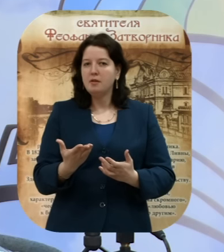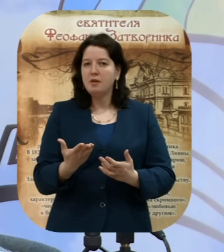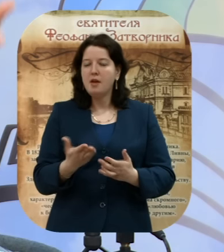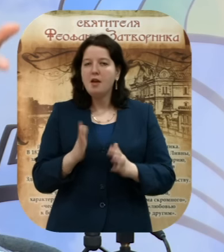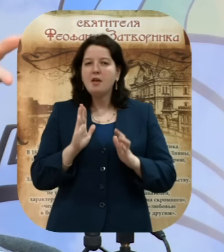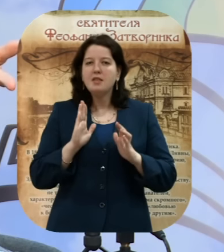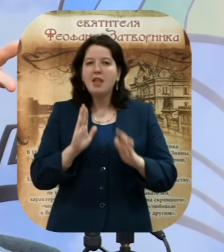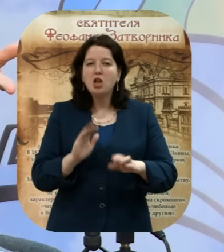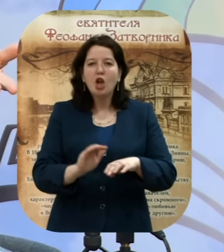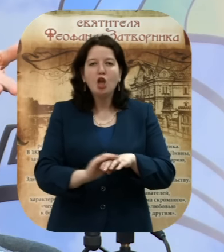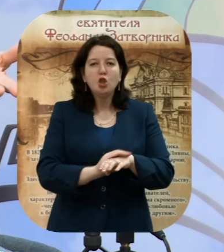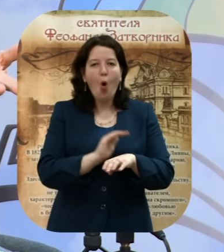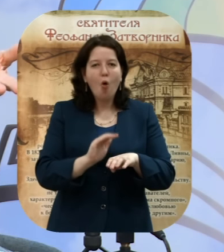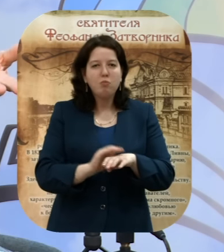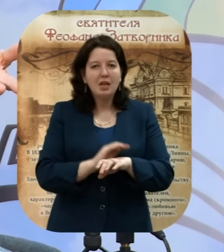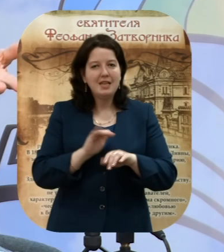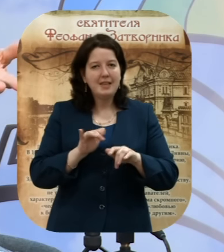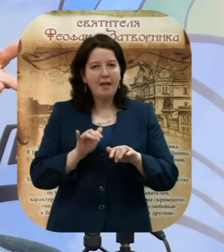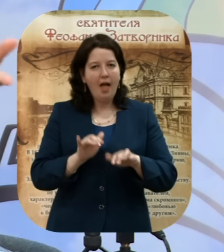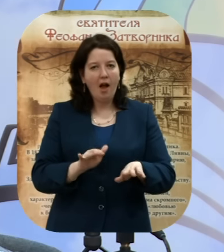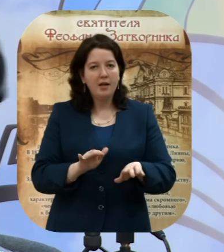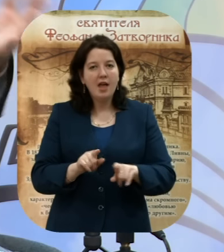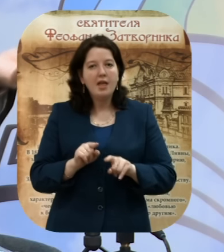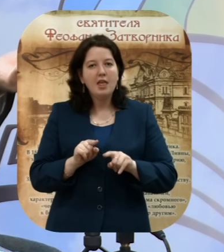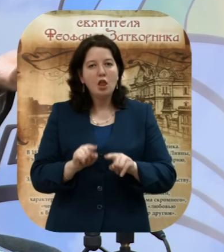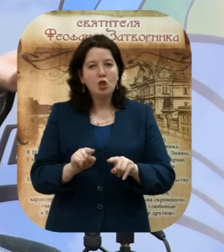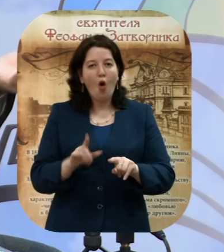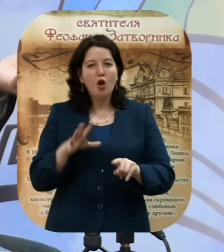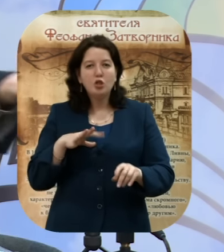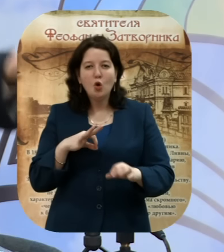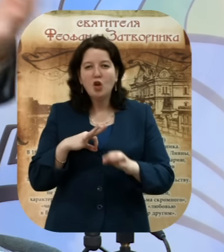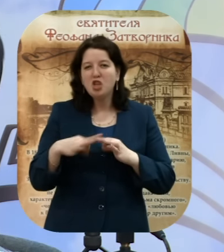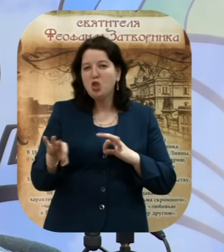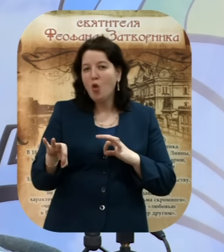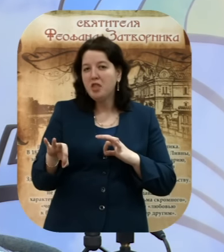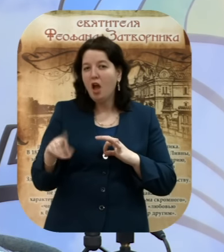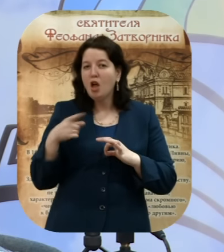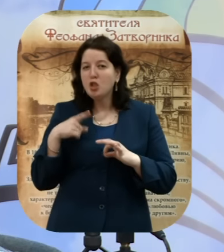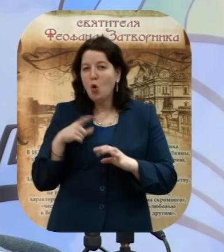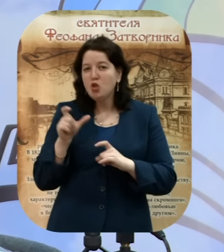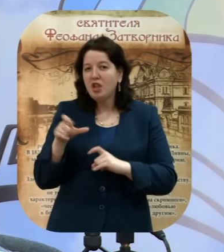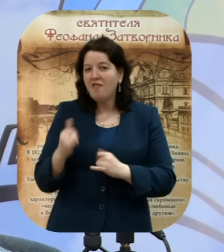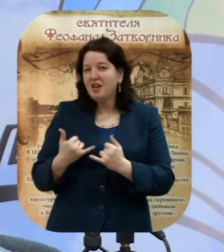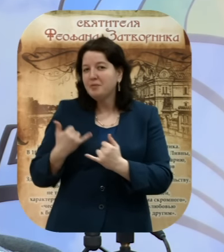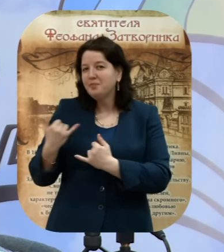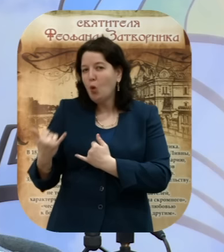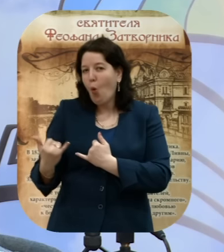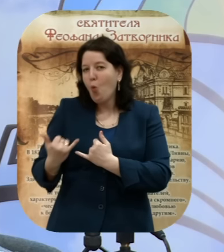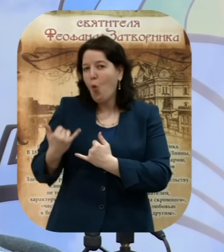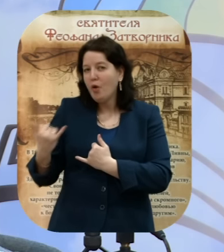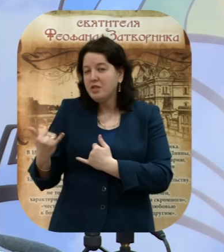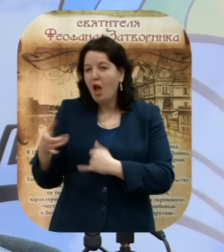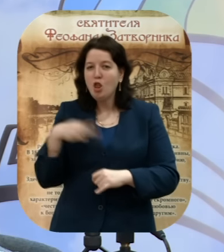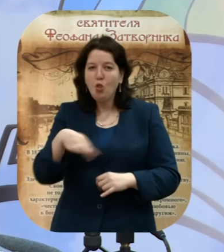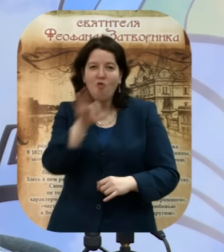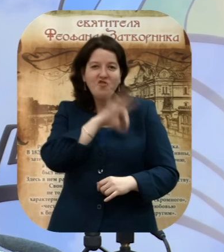Даже в добрых делах. И то расчет, то человекоугодие, то